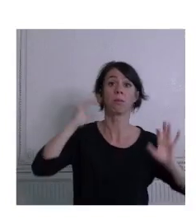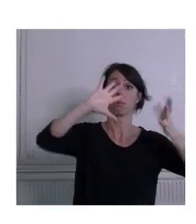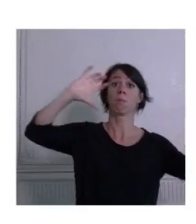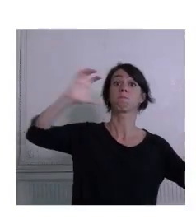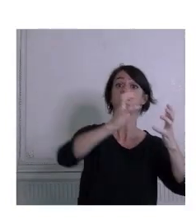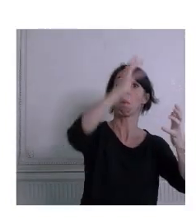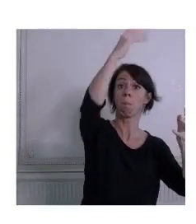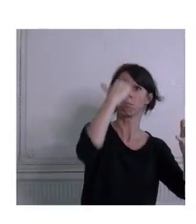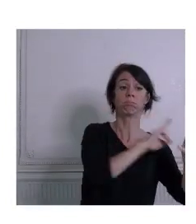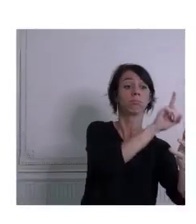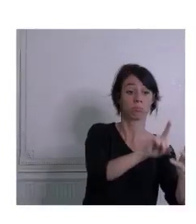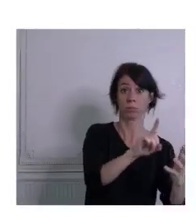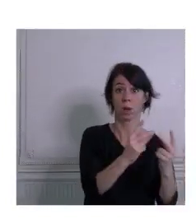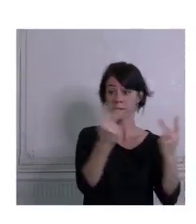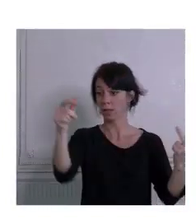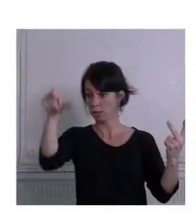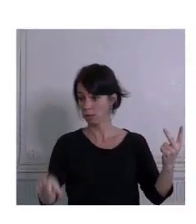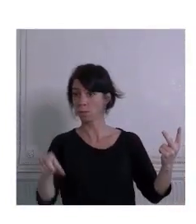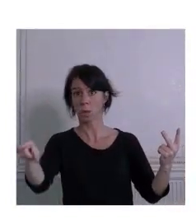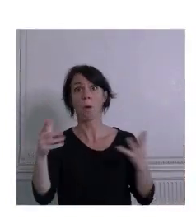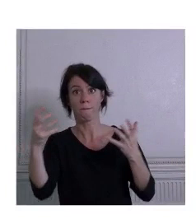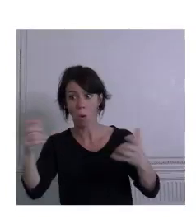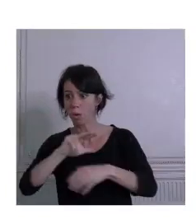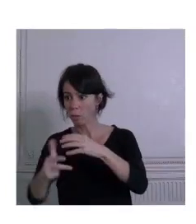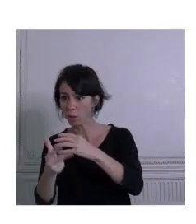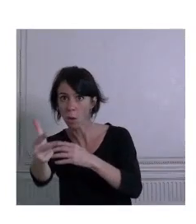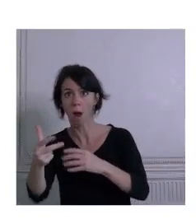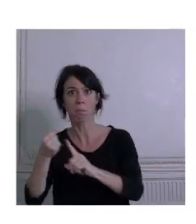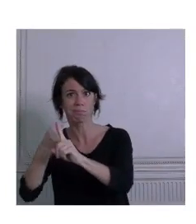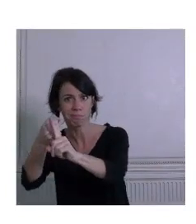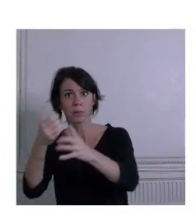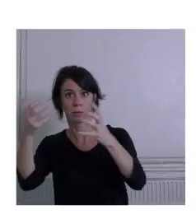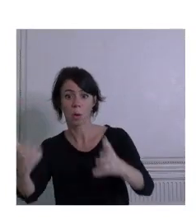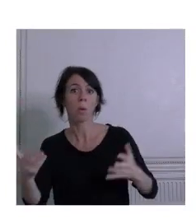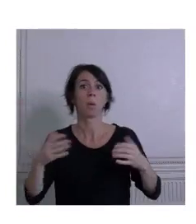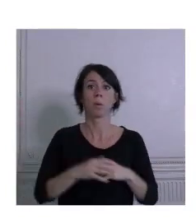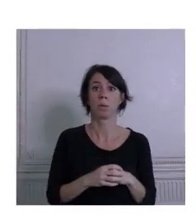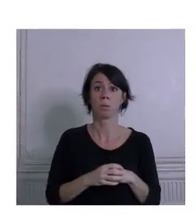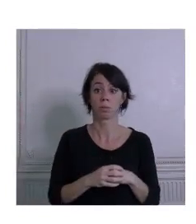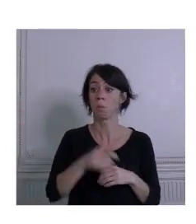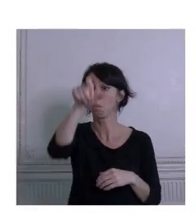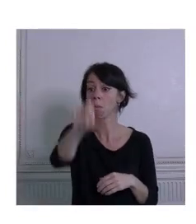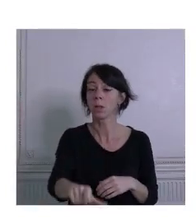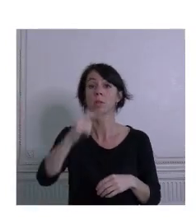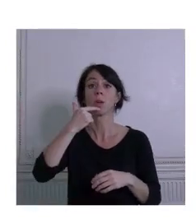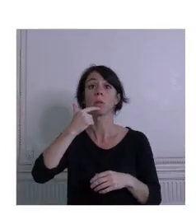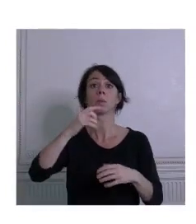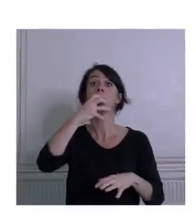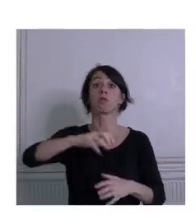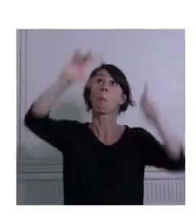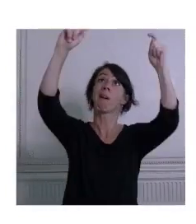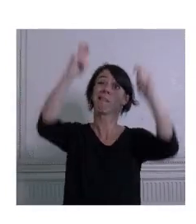qui vont vous être présentées. On a juste pris, en tout cas j'ai pris ce pli depuis le début de ce mandat, de vous présenter très régulièrement